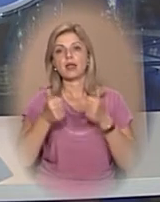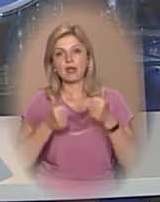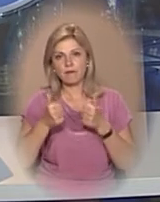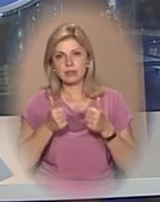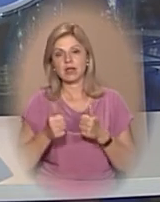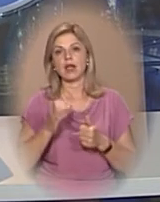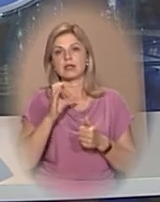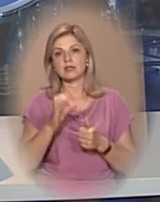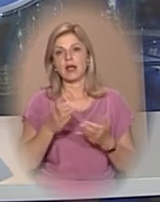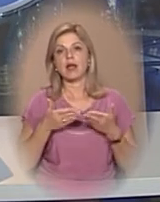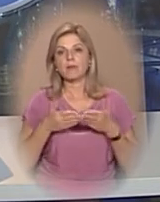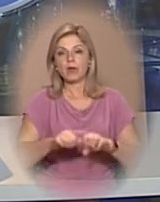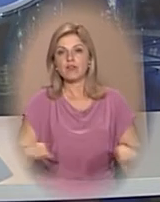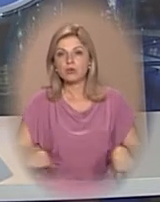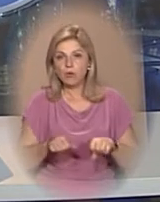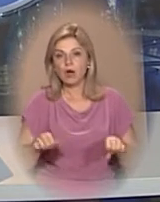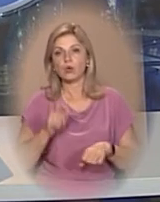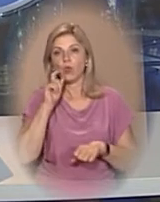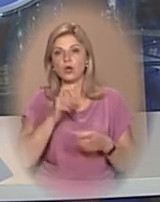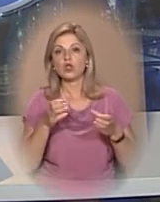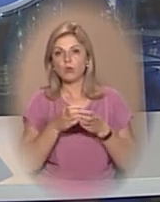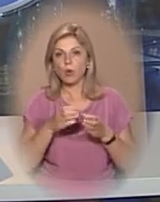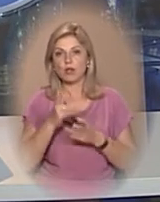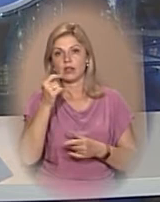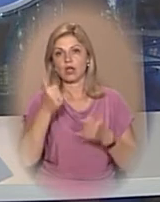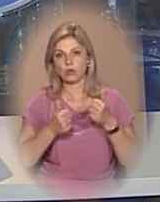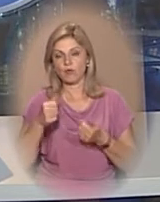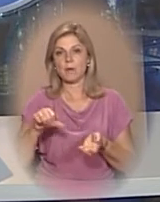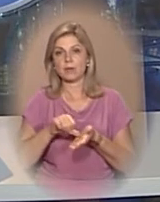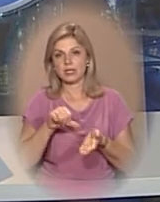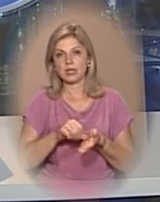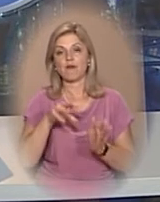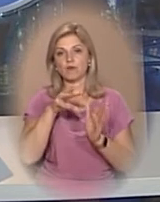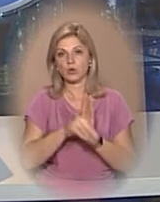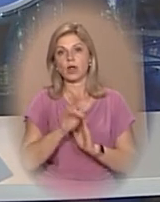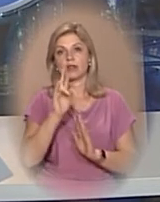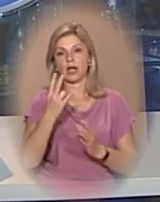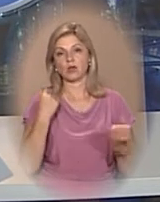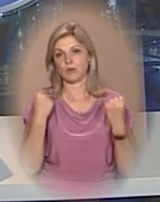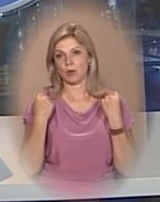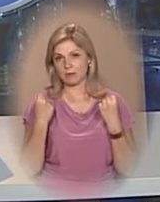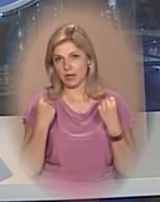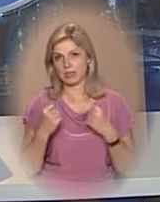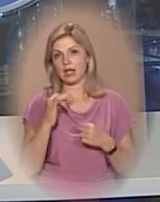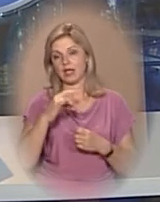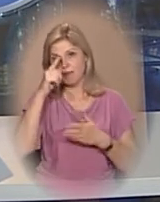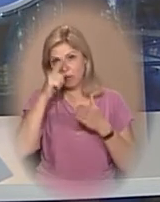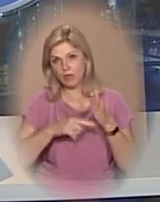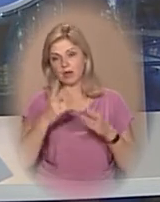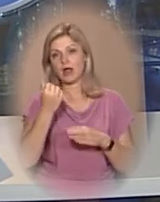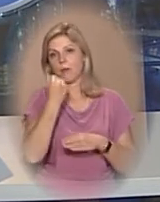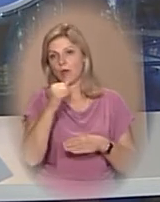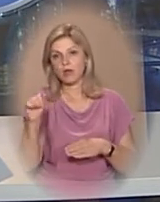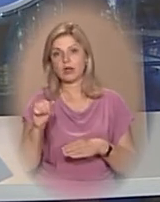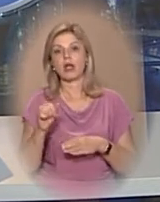з академічного веслування. Українську збірну на змаганнях представляли у тому числі миколаївські спортсмени. Сподівання на перемогу